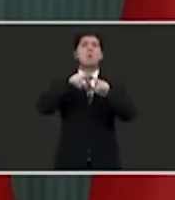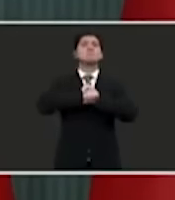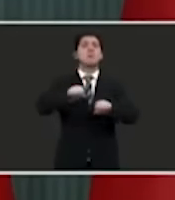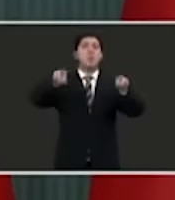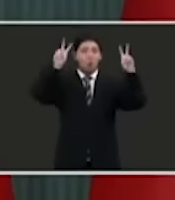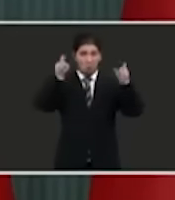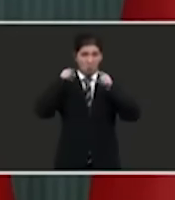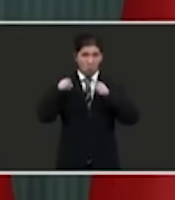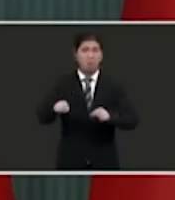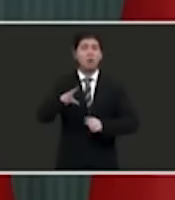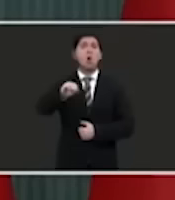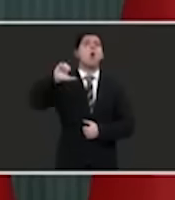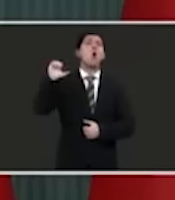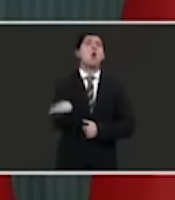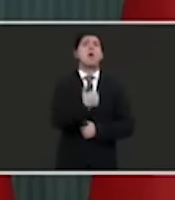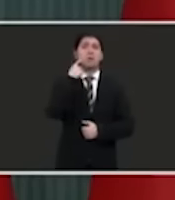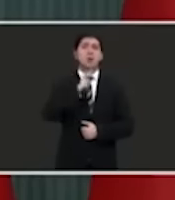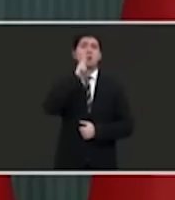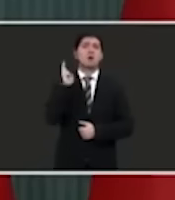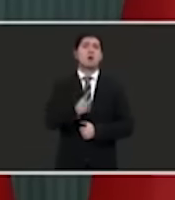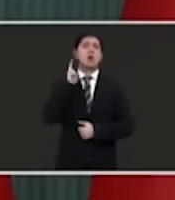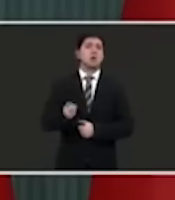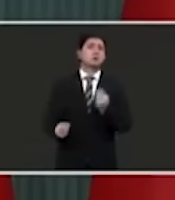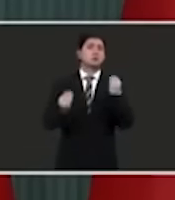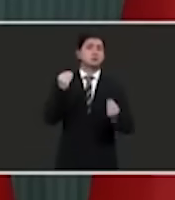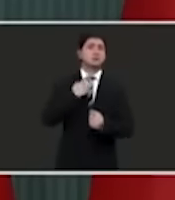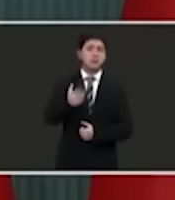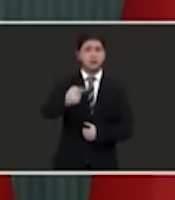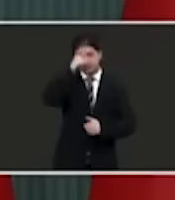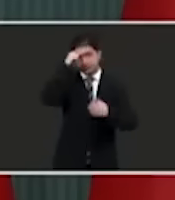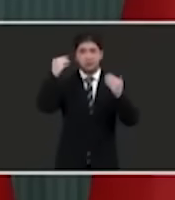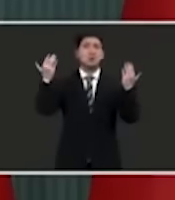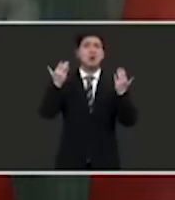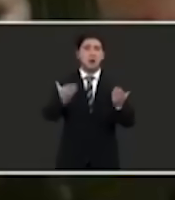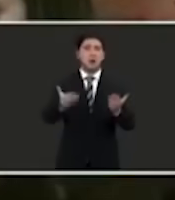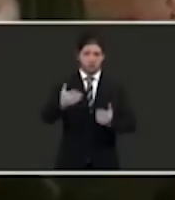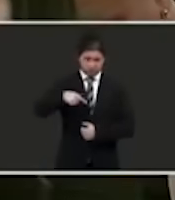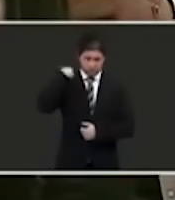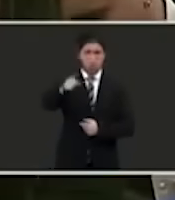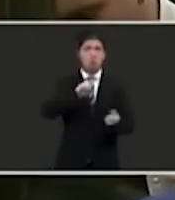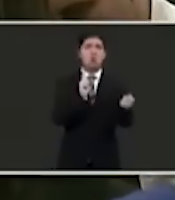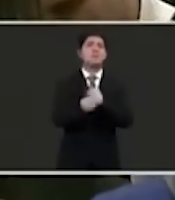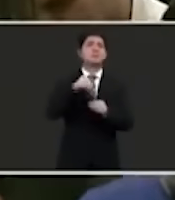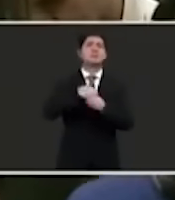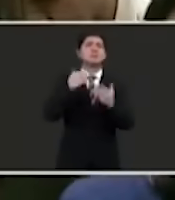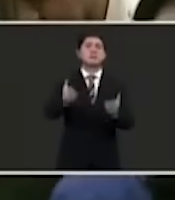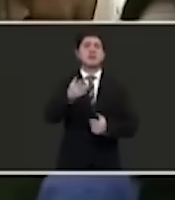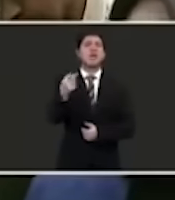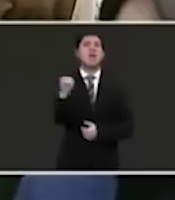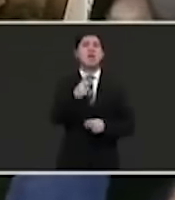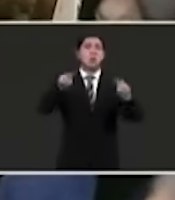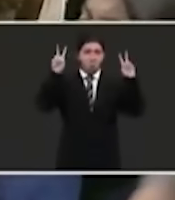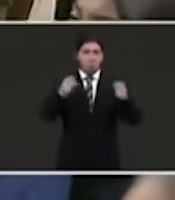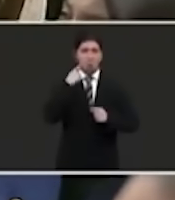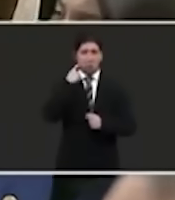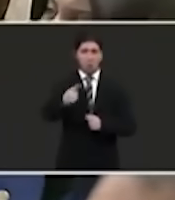da önemli kararlar alındı. İnşallah önümüzdeki dönemde her iki meseleyi